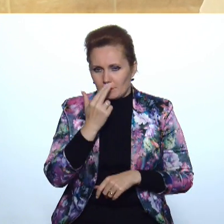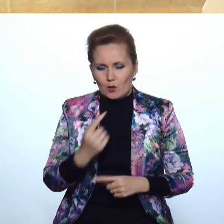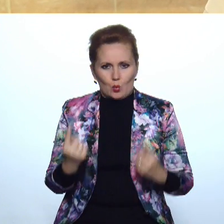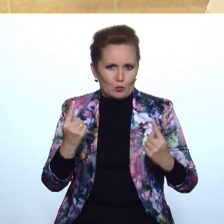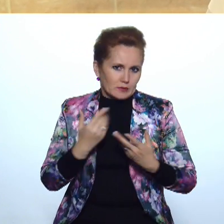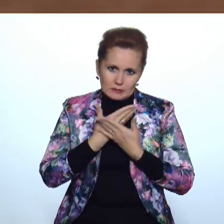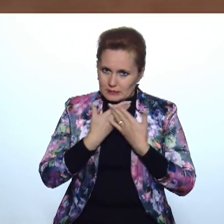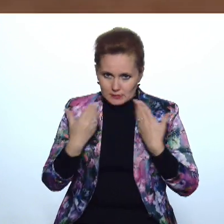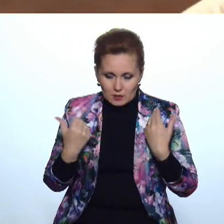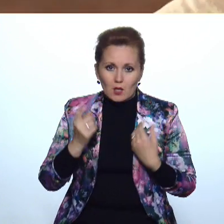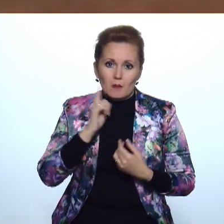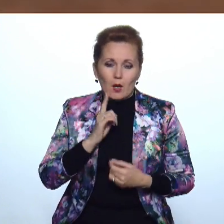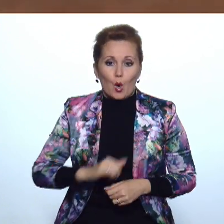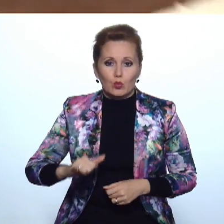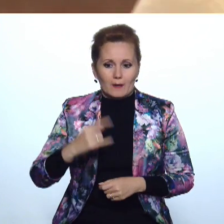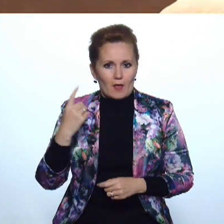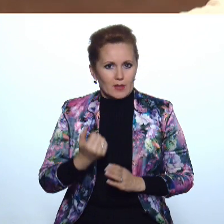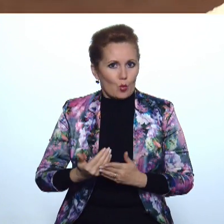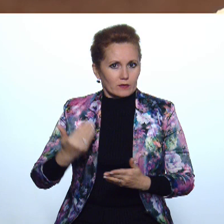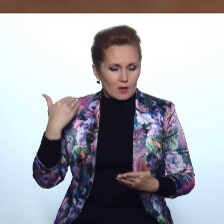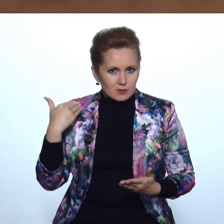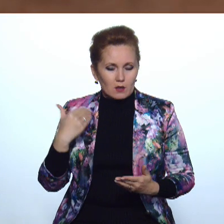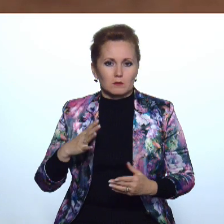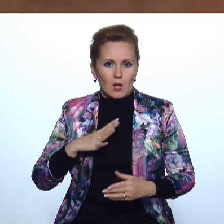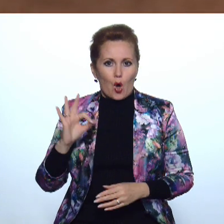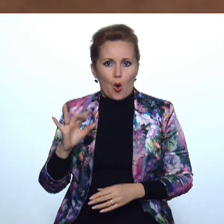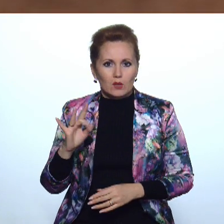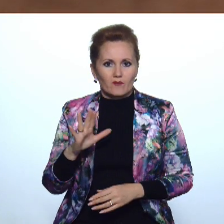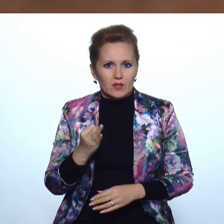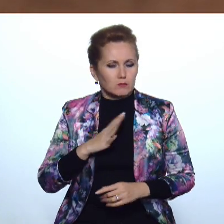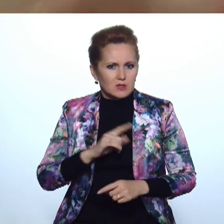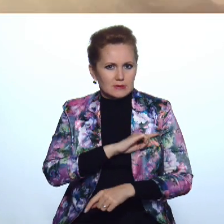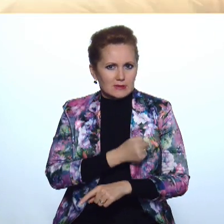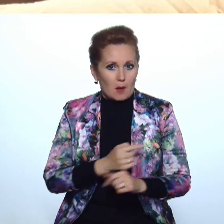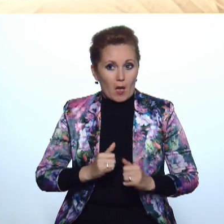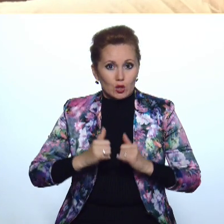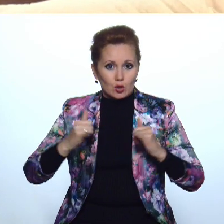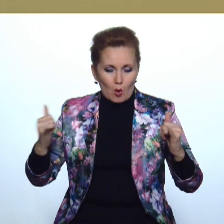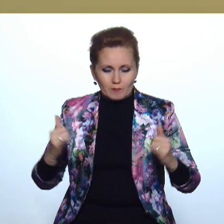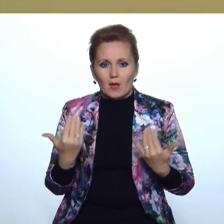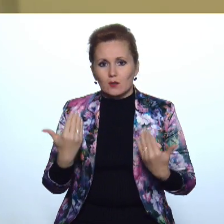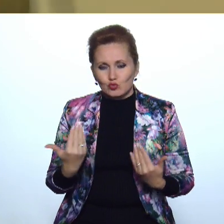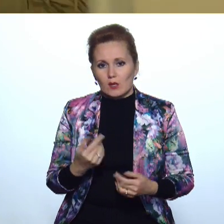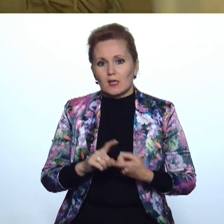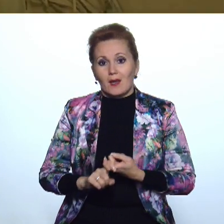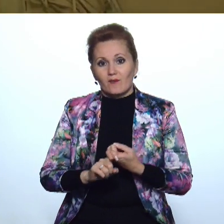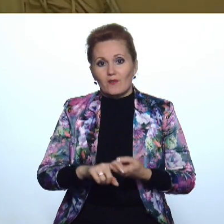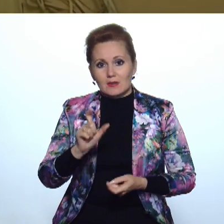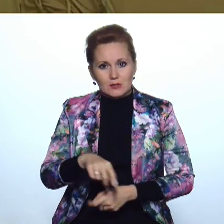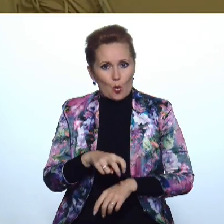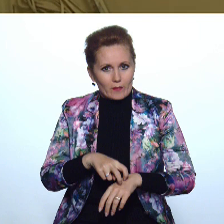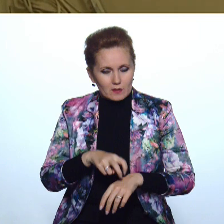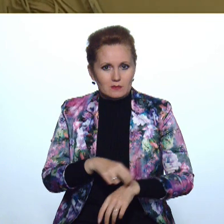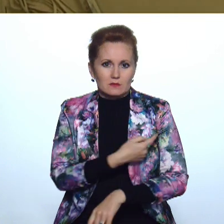Что касается республики, то еще неделю назад в регионе по ОРВИ отмечали подъем. Инфекционисты и санитарные врачи особенно